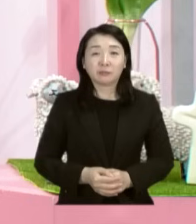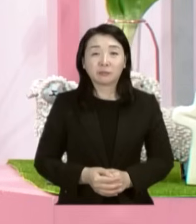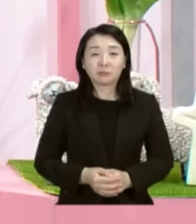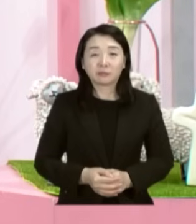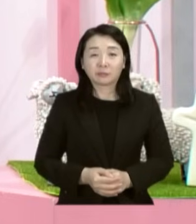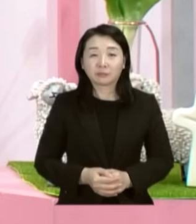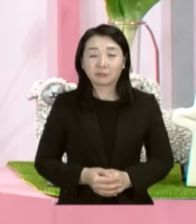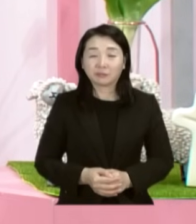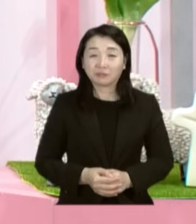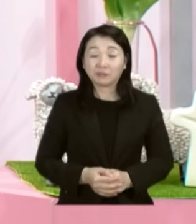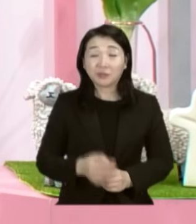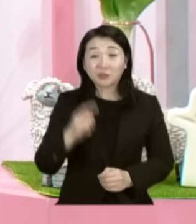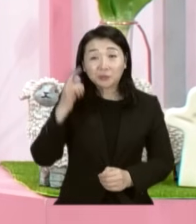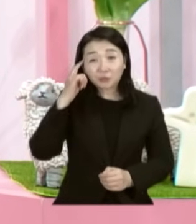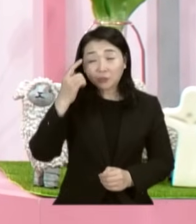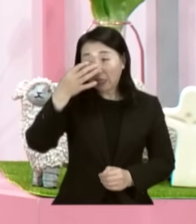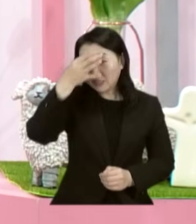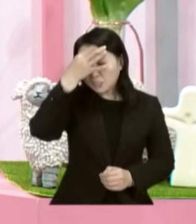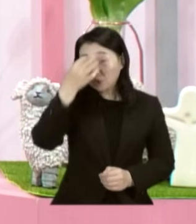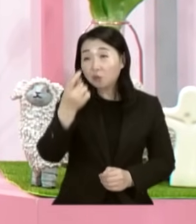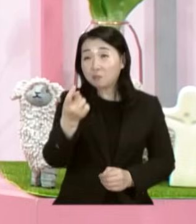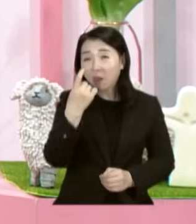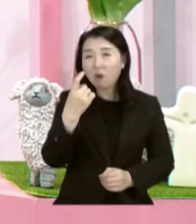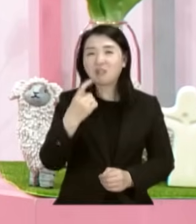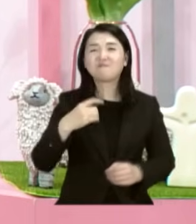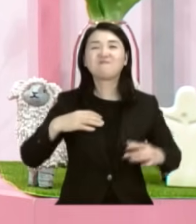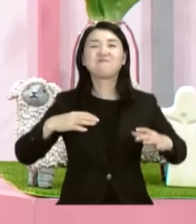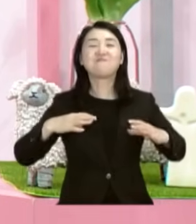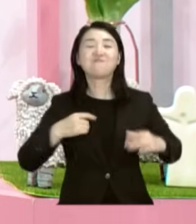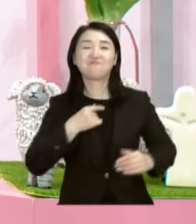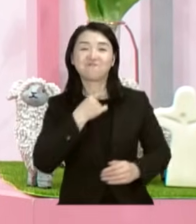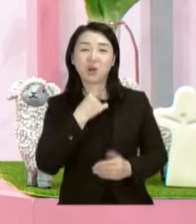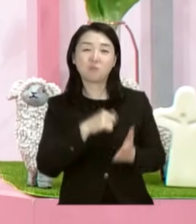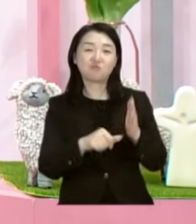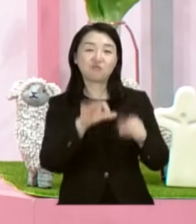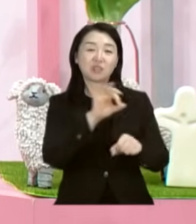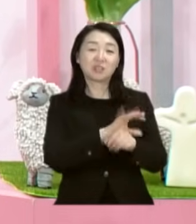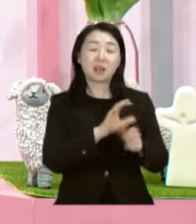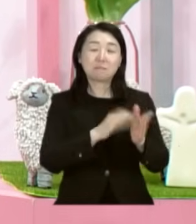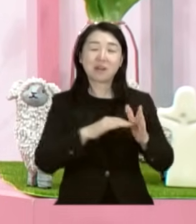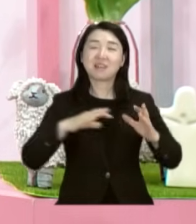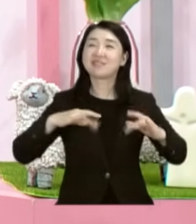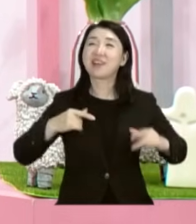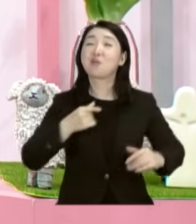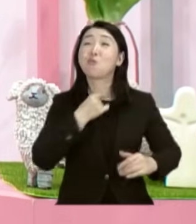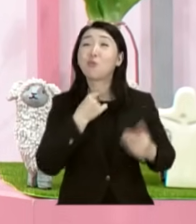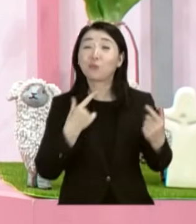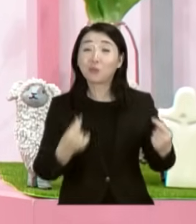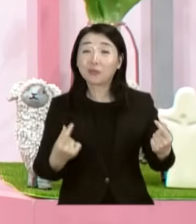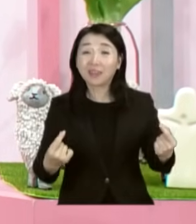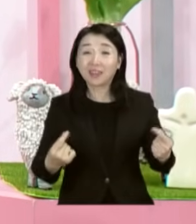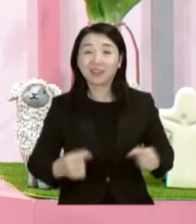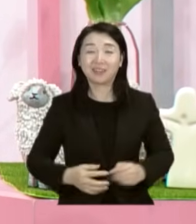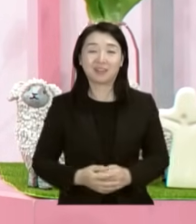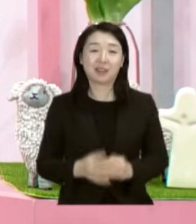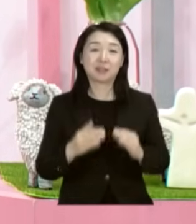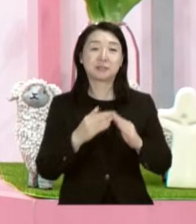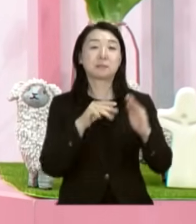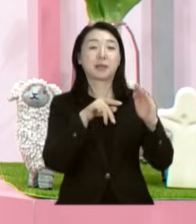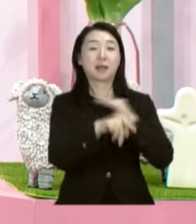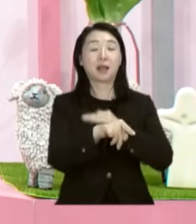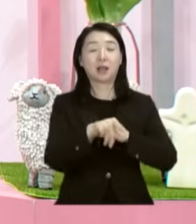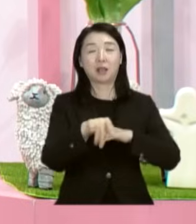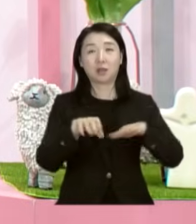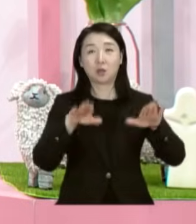사실 모든게 다 똑같잖아요 기술을 배우면 한번 뽐내 보고 싶고 물건을 사면 자랑하고 싶고 그렇죠 저도 이제 집에